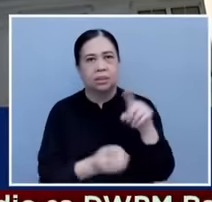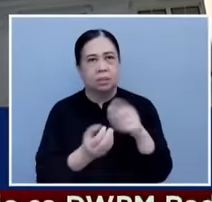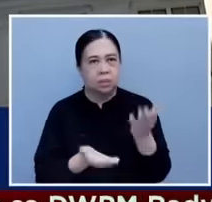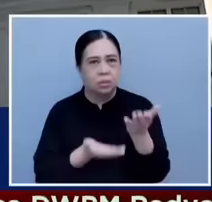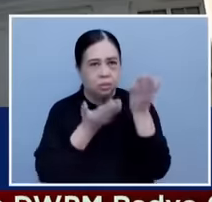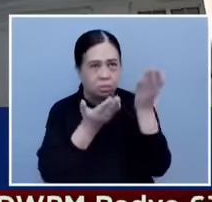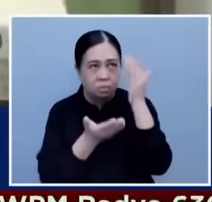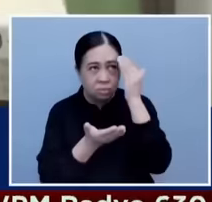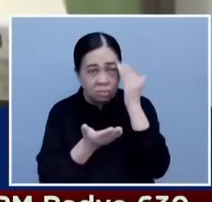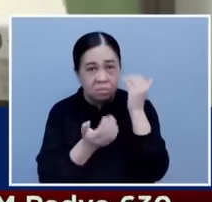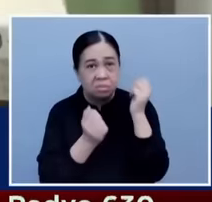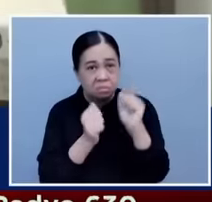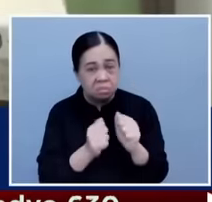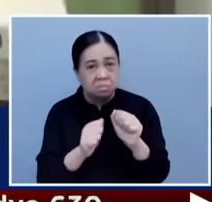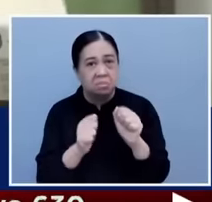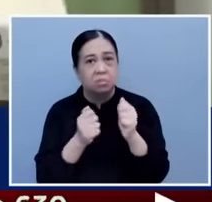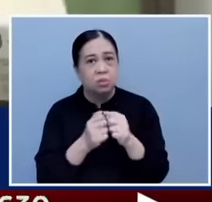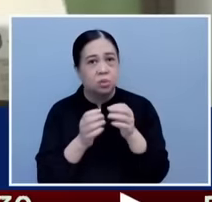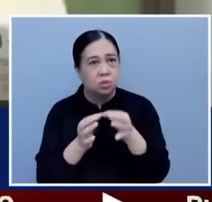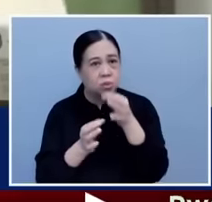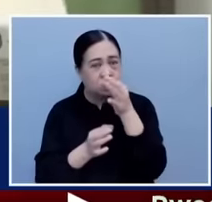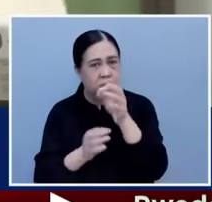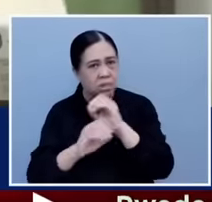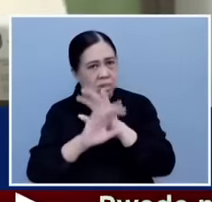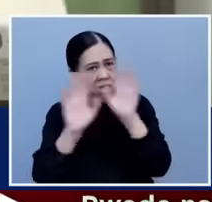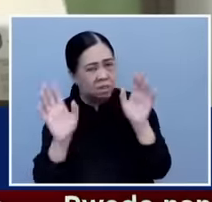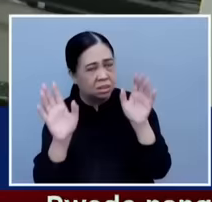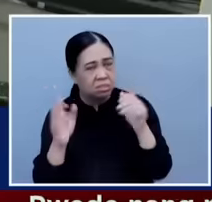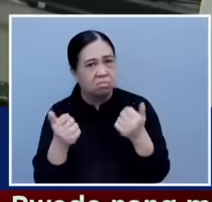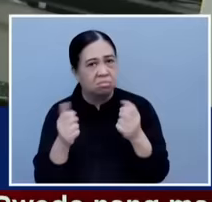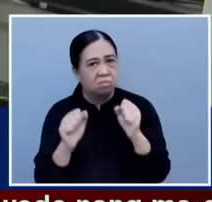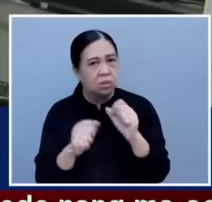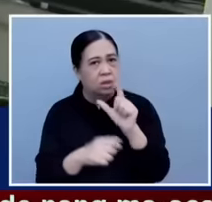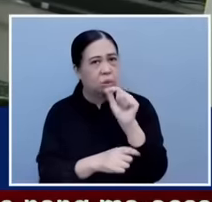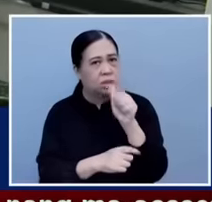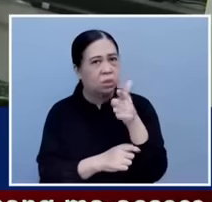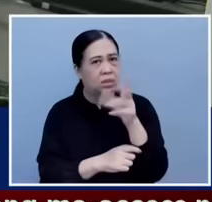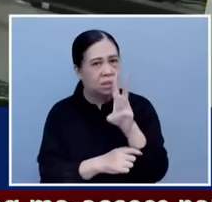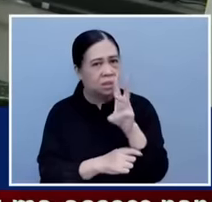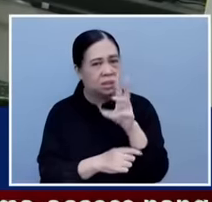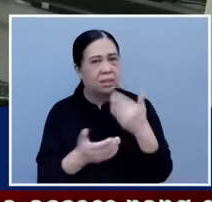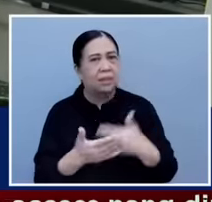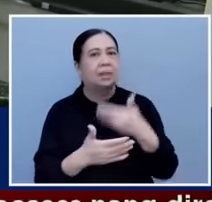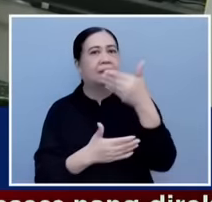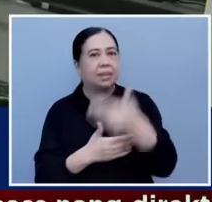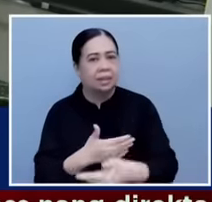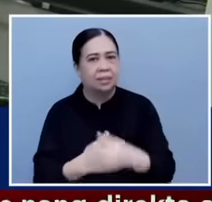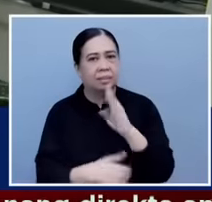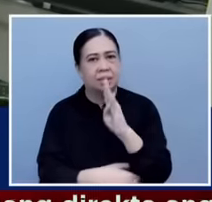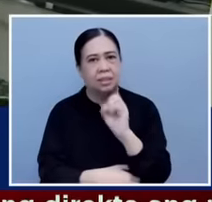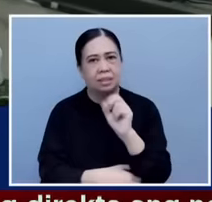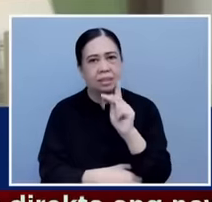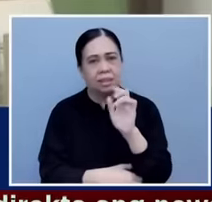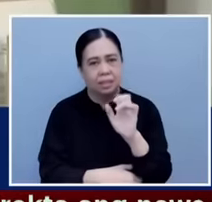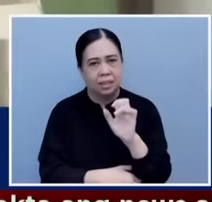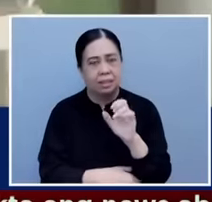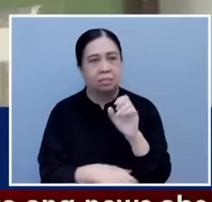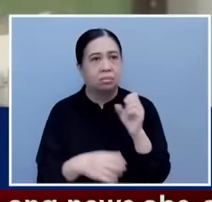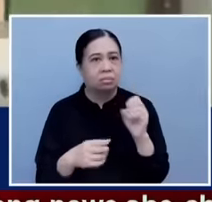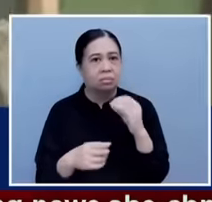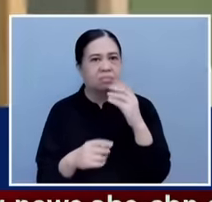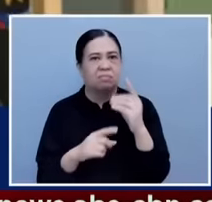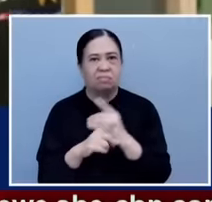for reconsideration na nililinaw kung maaaring gawin sa 2026 ang susunod na BSKE. Dahil dito, sa